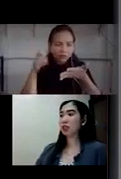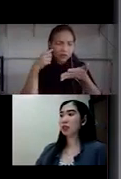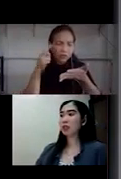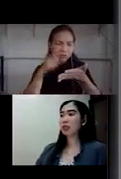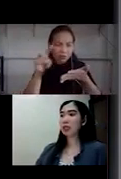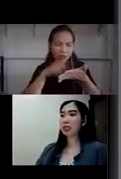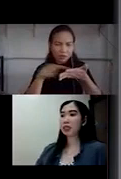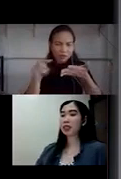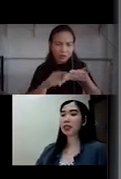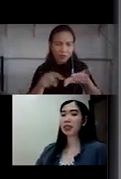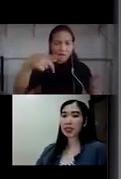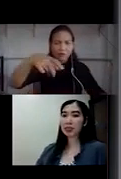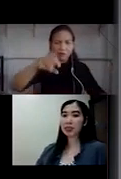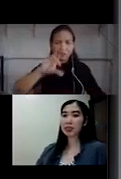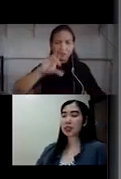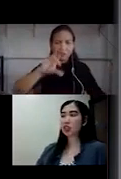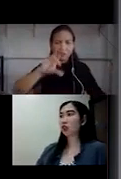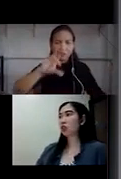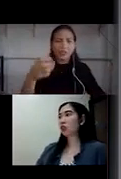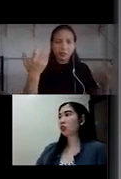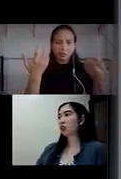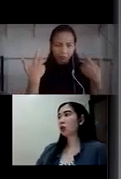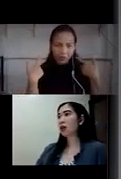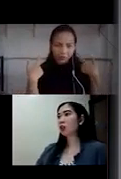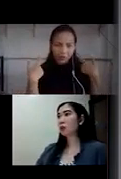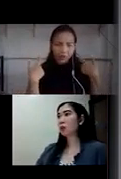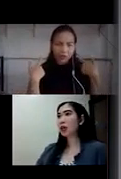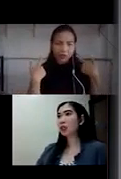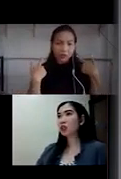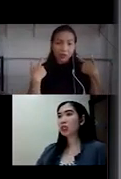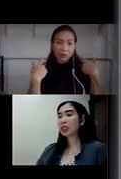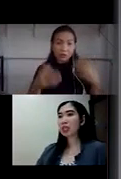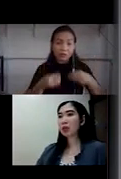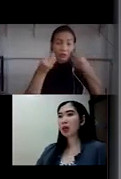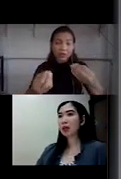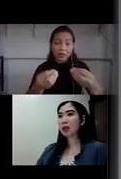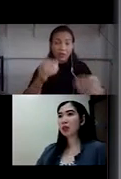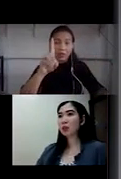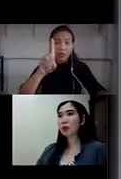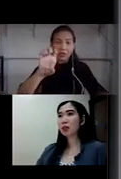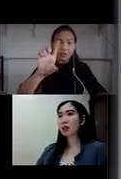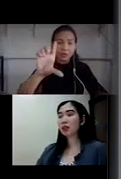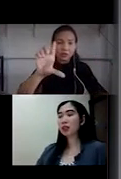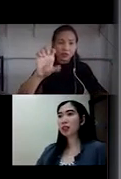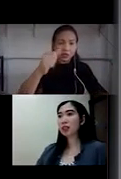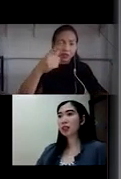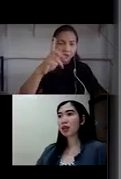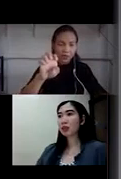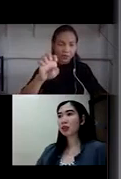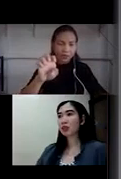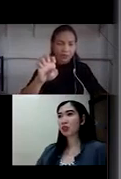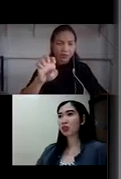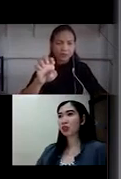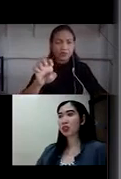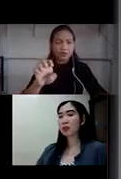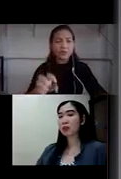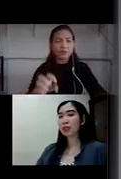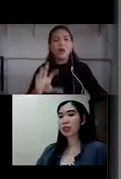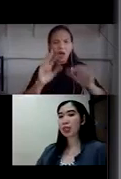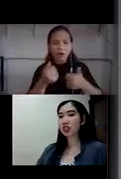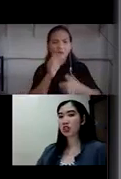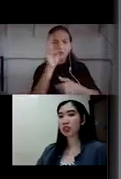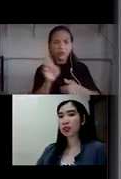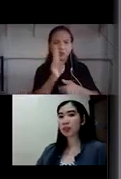ng email delegate na delegated sa inyo. So, ano po ba yung ginagawa? Paano po ba din ginagamit yung